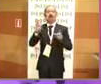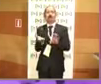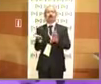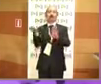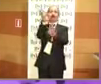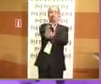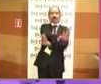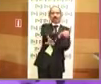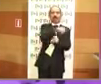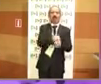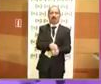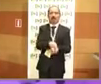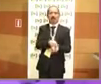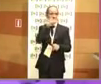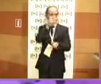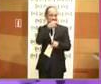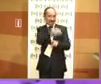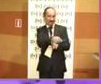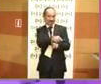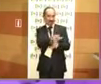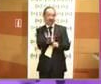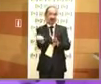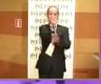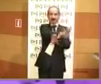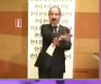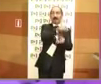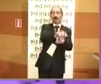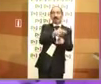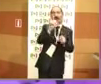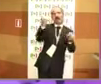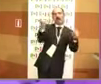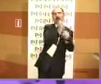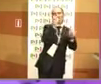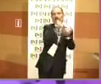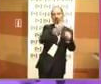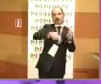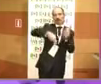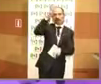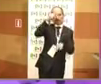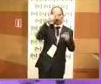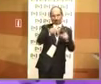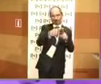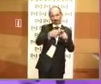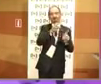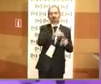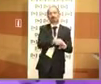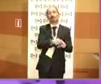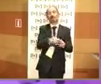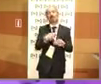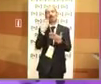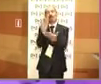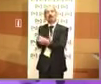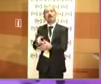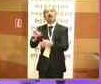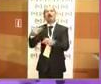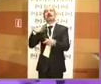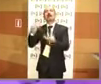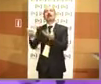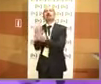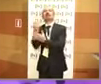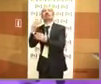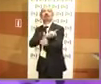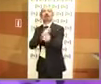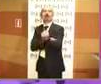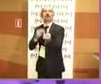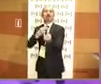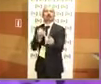pagina significa soprattutto lavoro. Proporre noi alle forze produttive e sociali